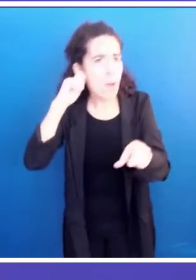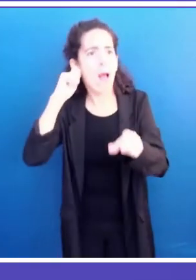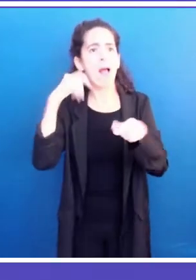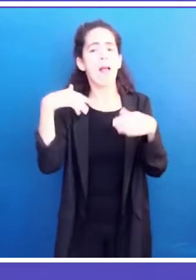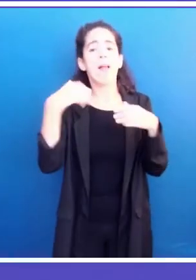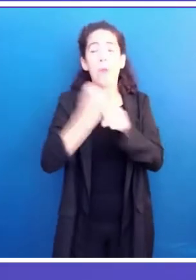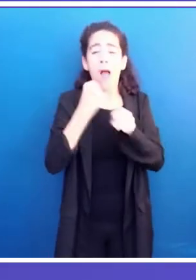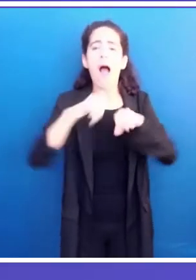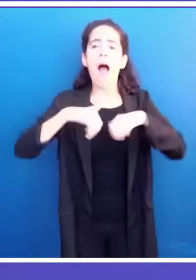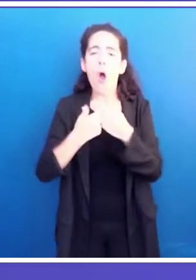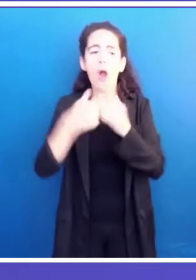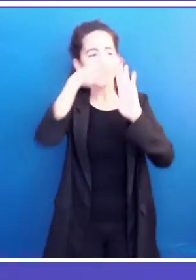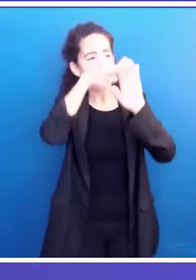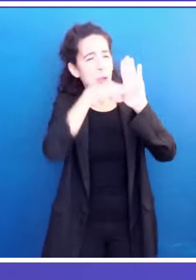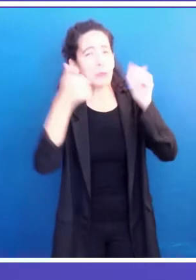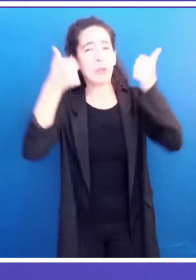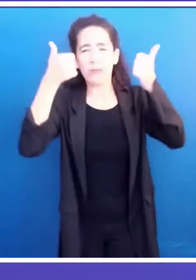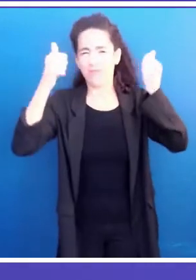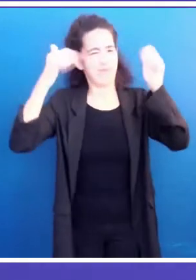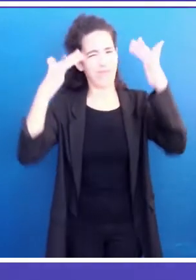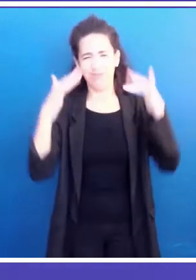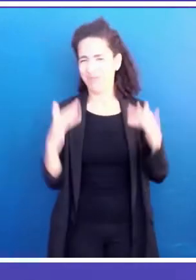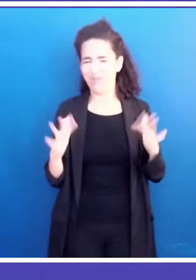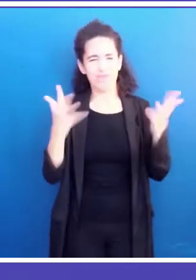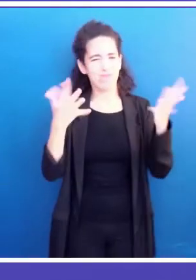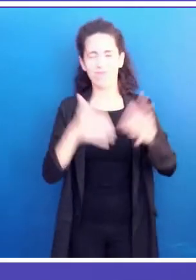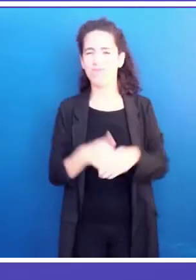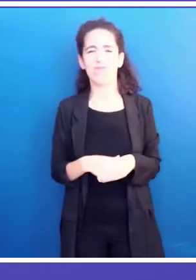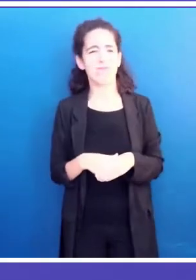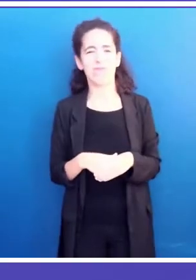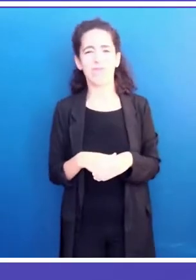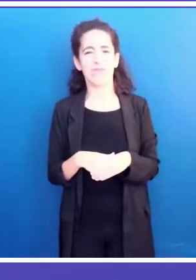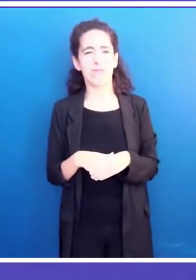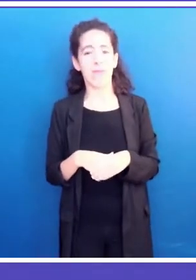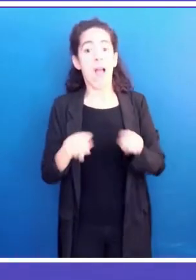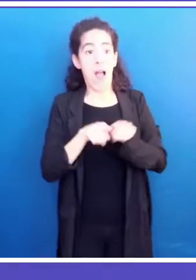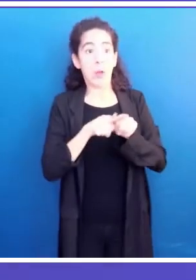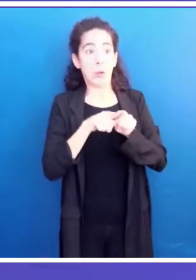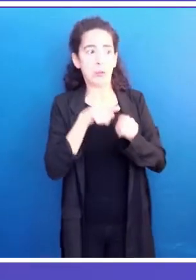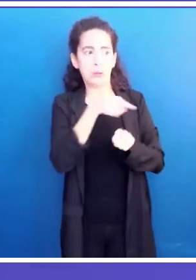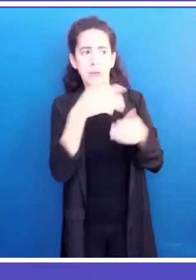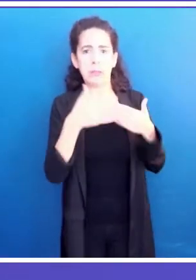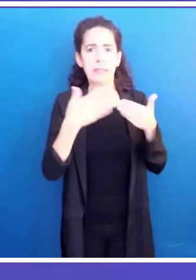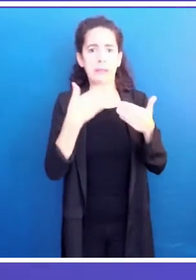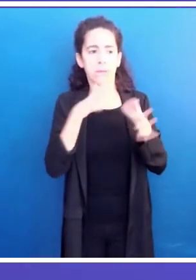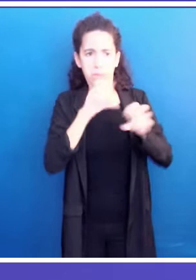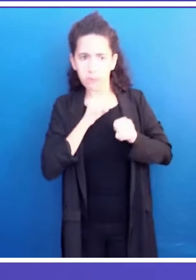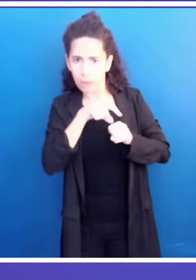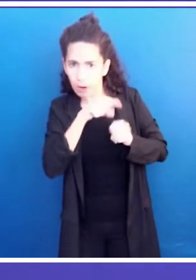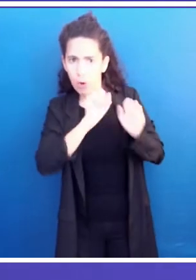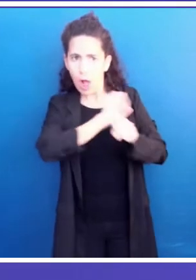إذن. والبيانات تشير إلى أن 62% من الحالات الإيجابية أو المشابهة بها من النساء